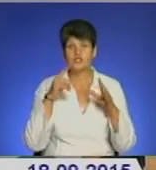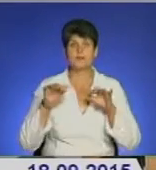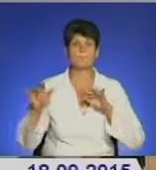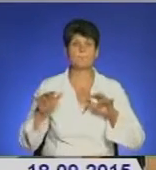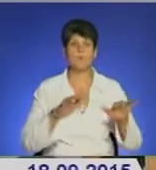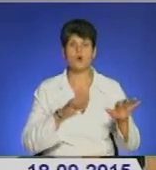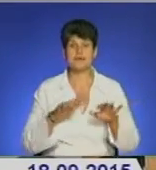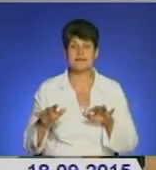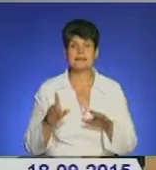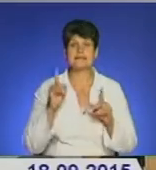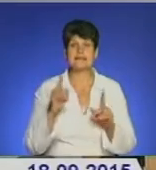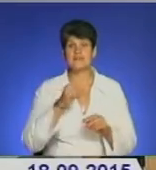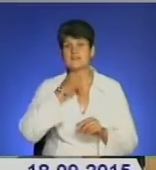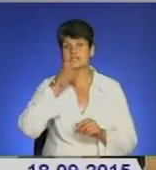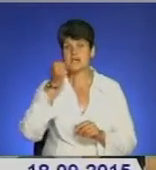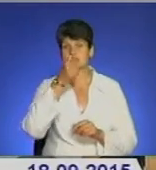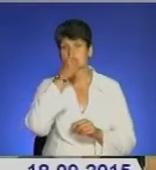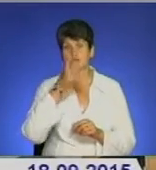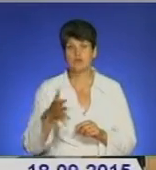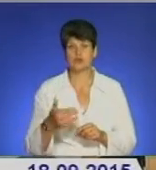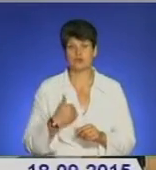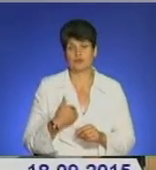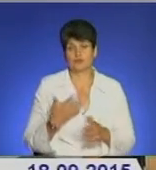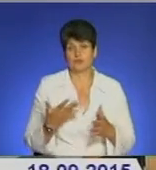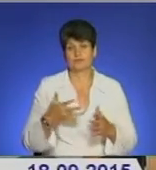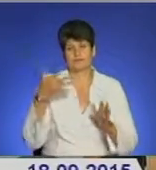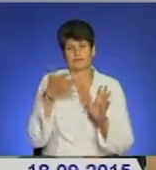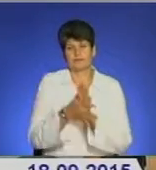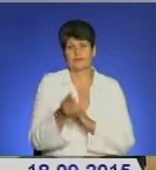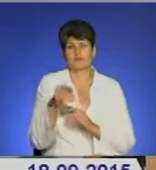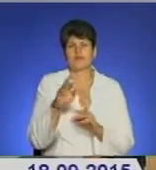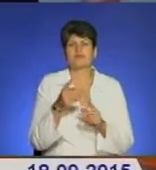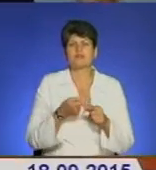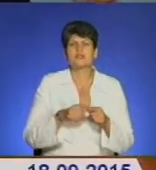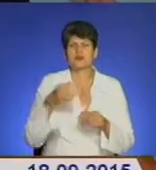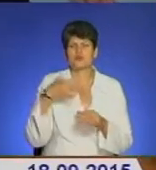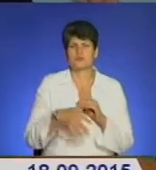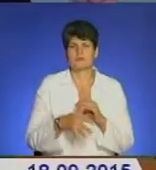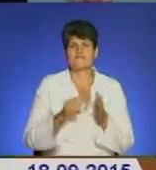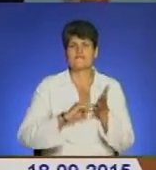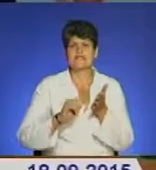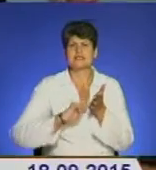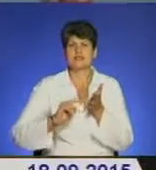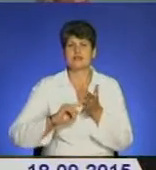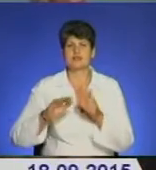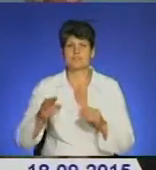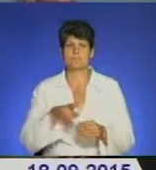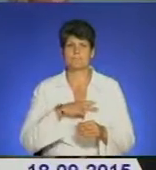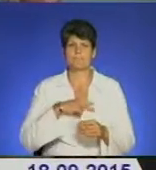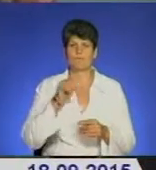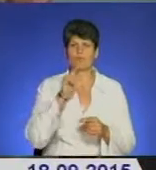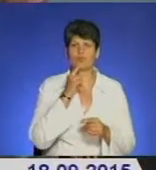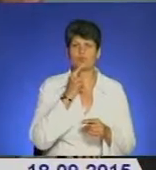Ми навіть старші не можемо осмислити того, як ви це все розумієте. Відзначаючи дітей подарунками,